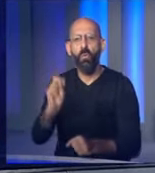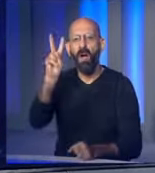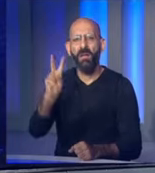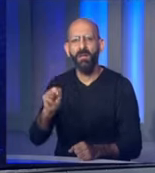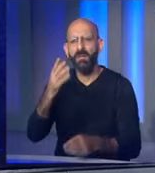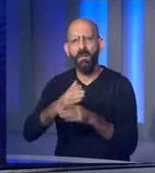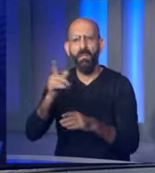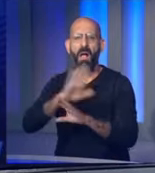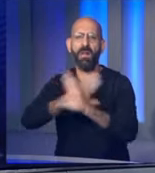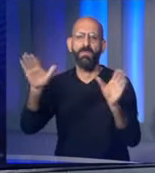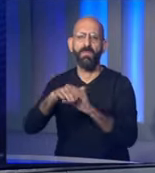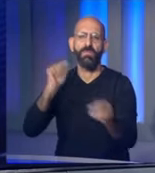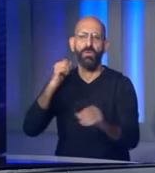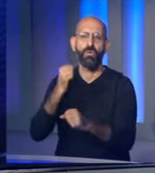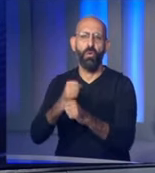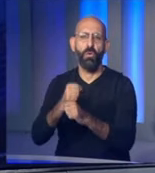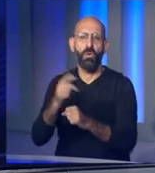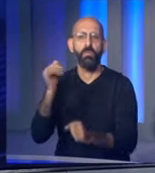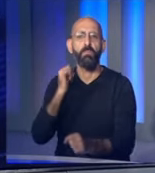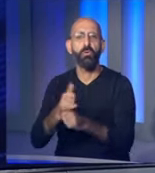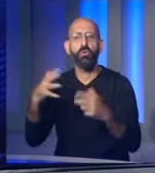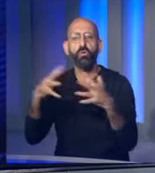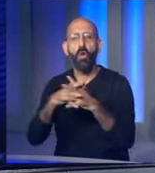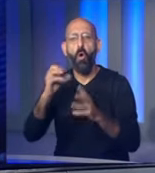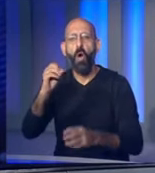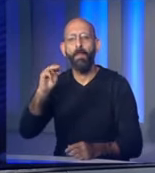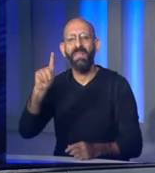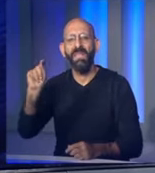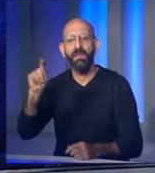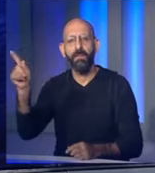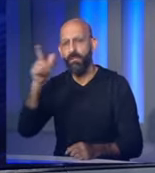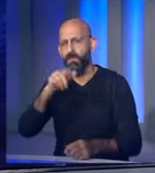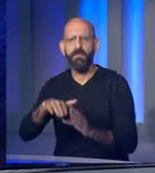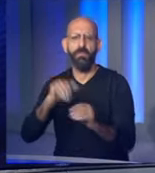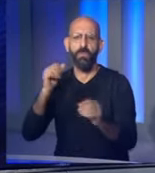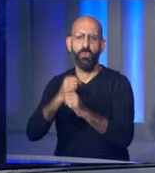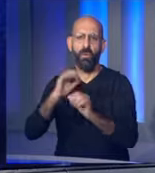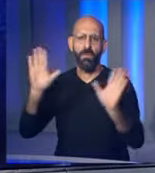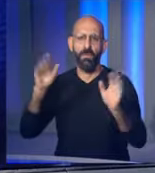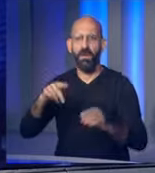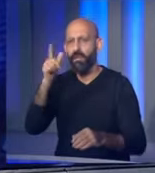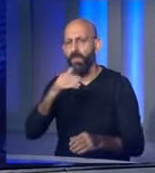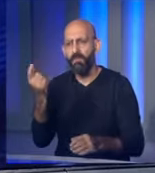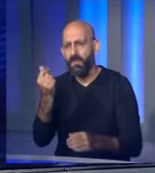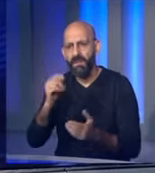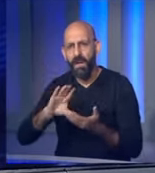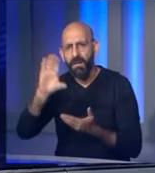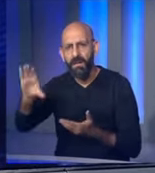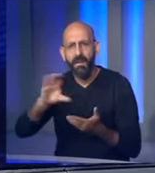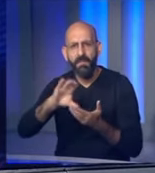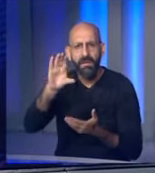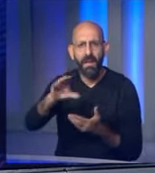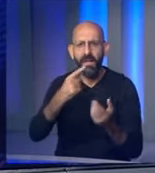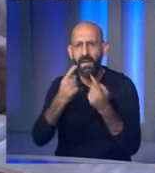اليونيسيف في لبنان في زياره وداعيه واستقبل وفدا من شركه او ام تي برئاسه رئيس مجلس الاداره حكمه ابو زيد وجرى عرض للوضع الحالي